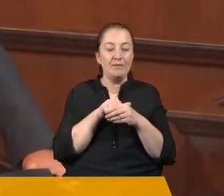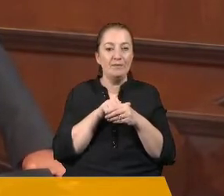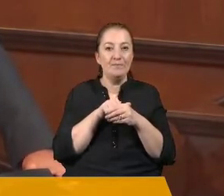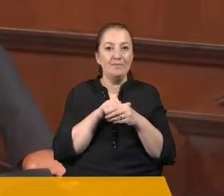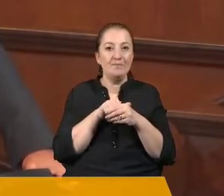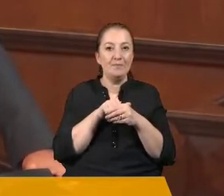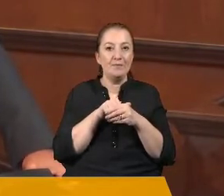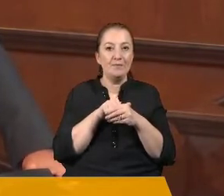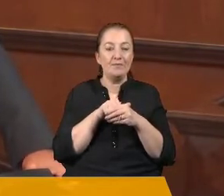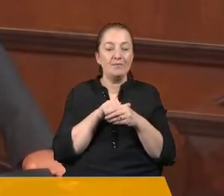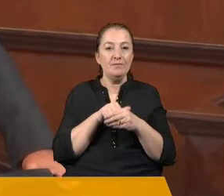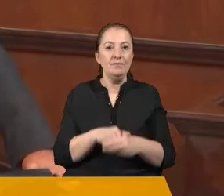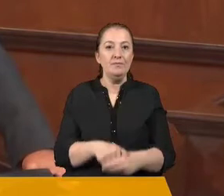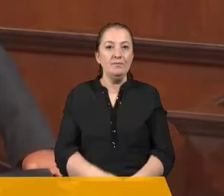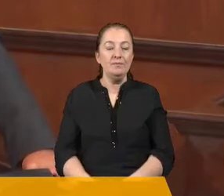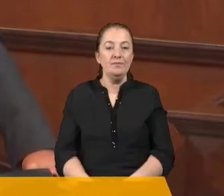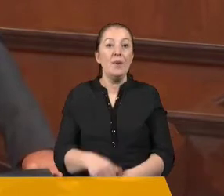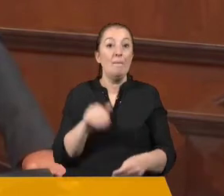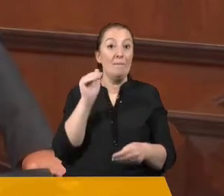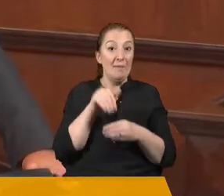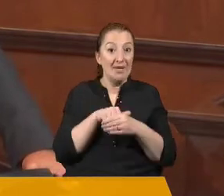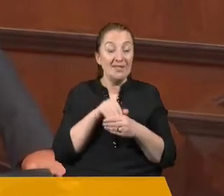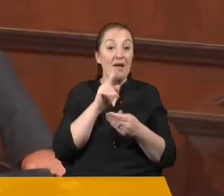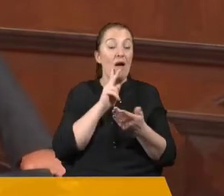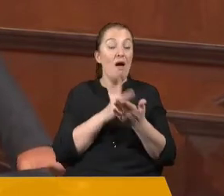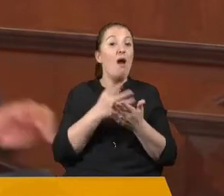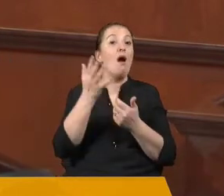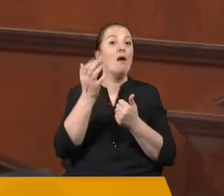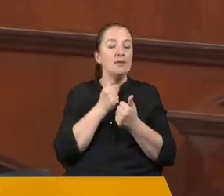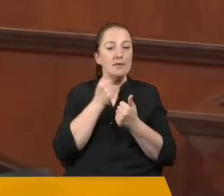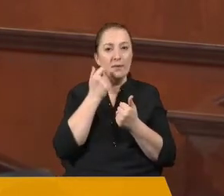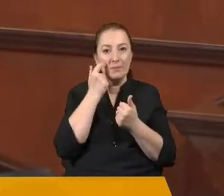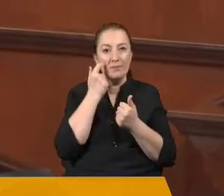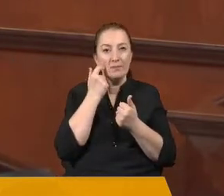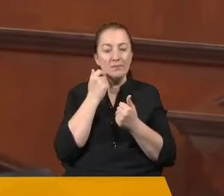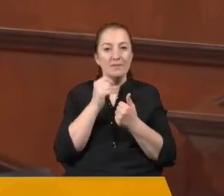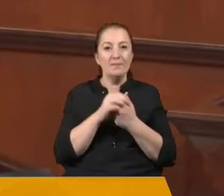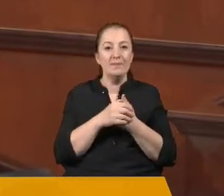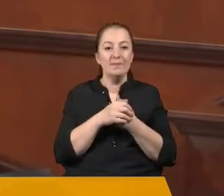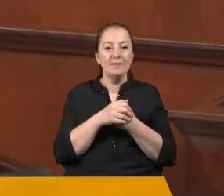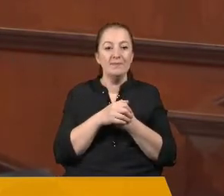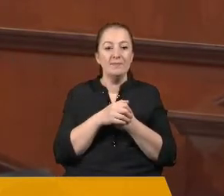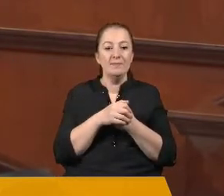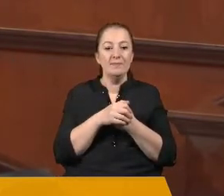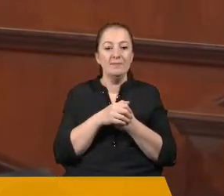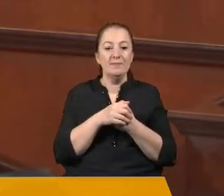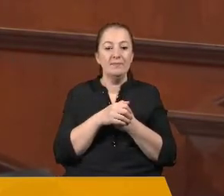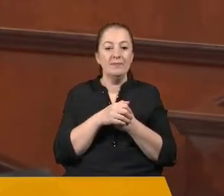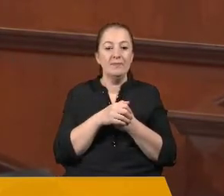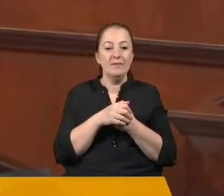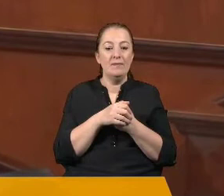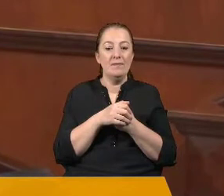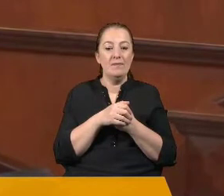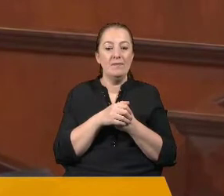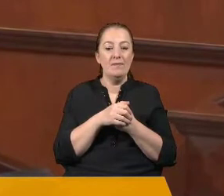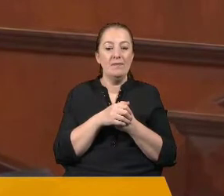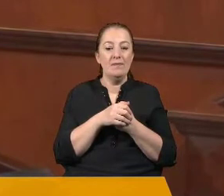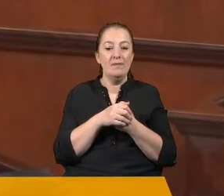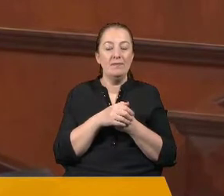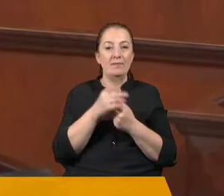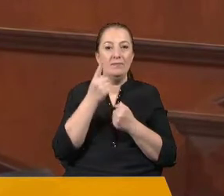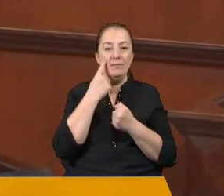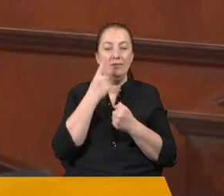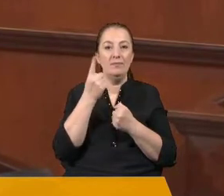bakın mecliste karar alındı. Bakın